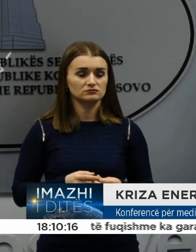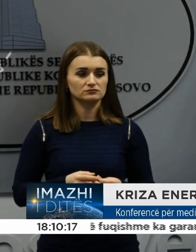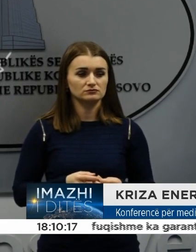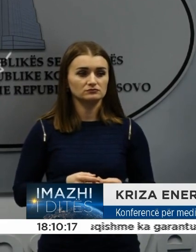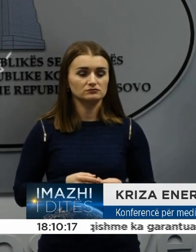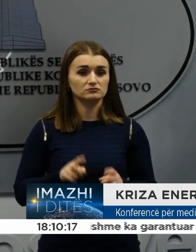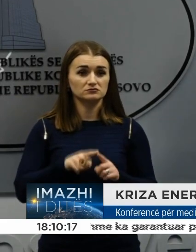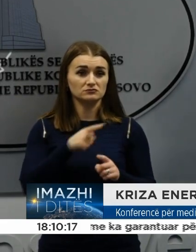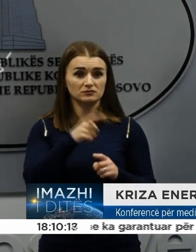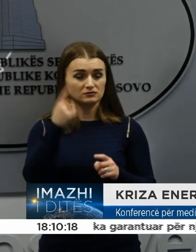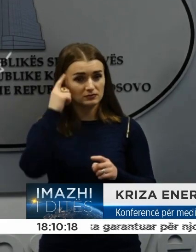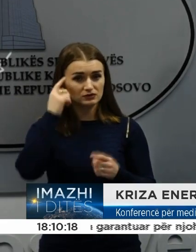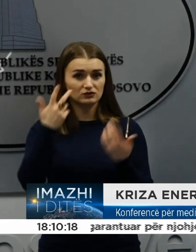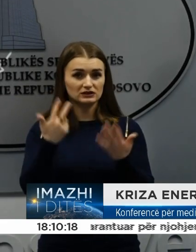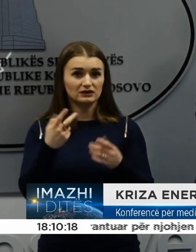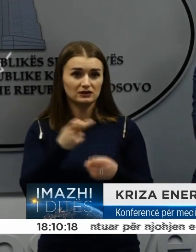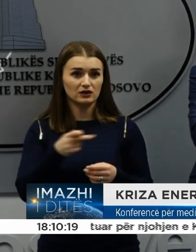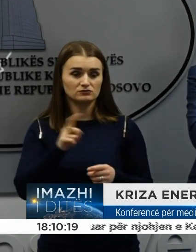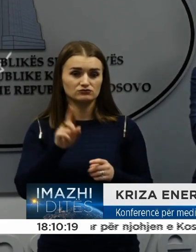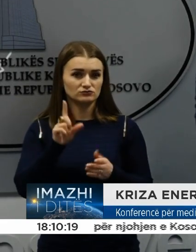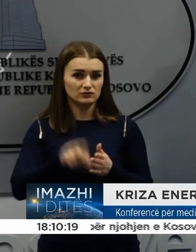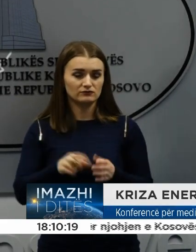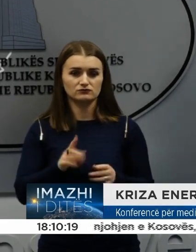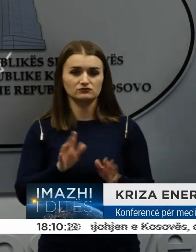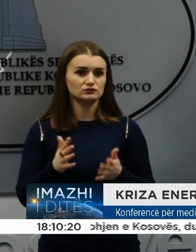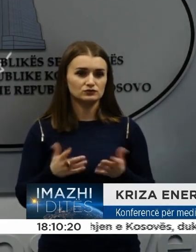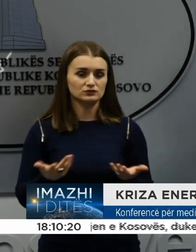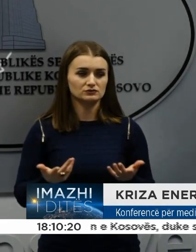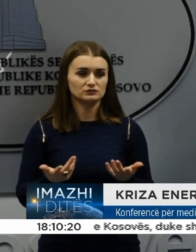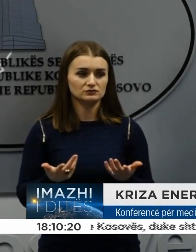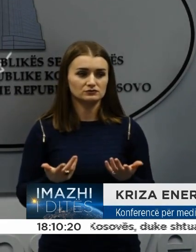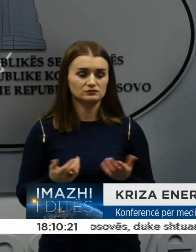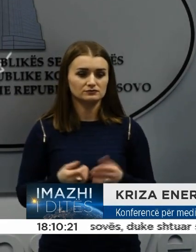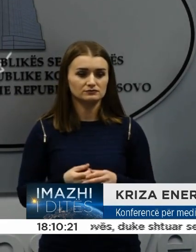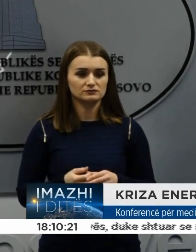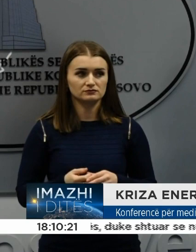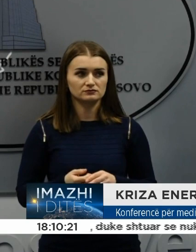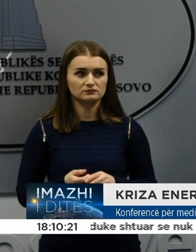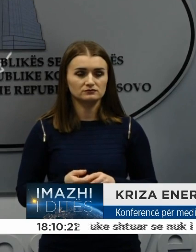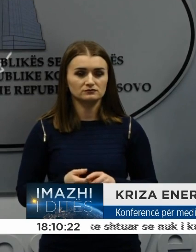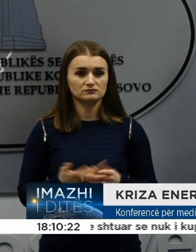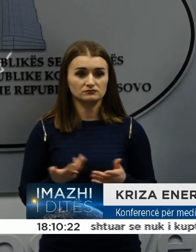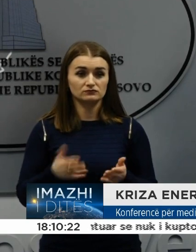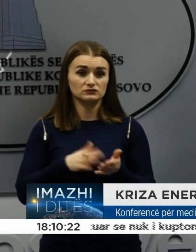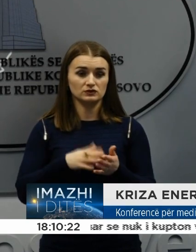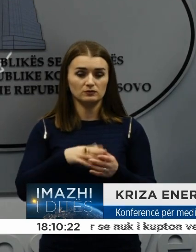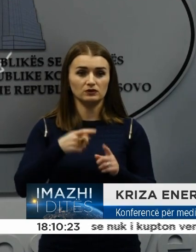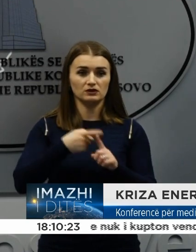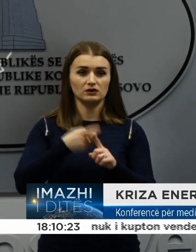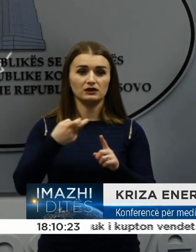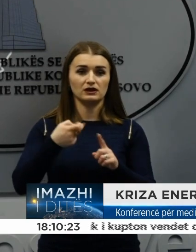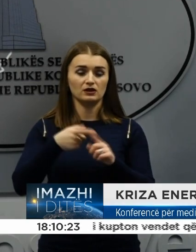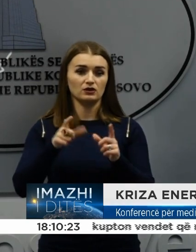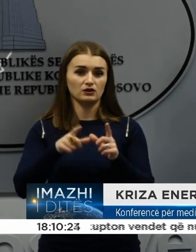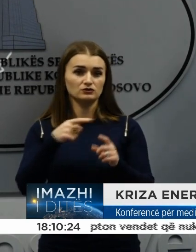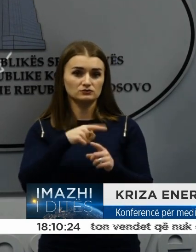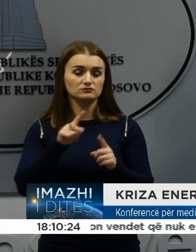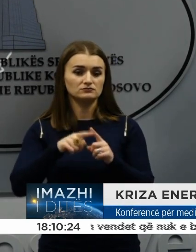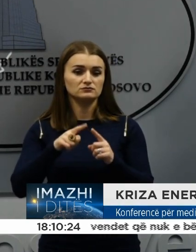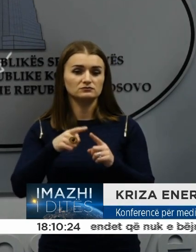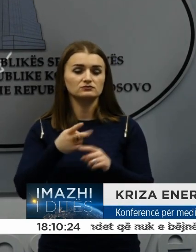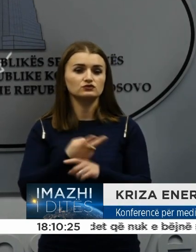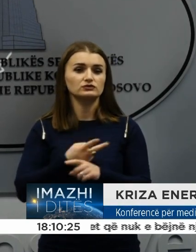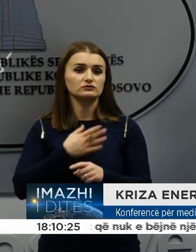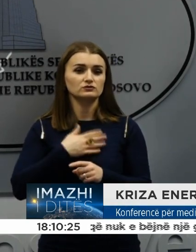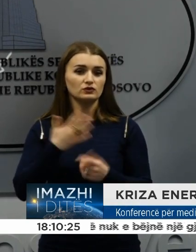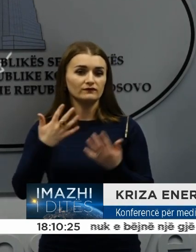Ajo që është kombinimi, është çmimi i prodhimit, çmimi cilën e shet Kekun nga prodhimi vendor, edhe nga pjesa importit që mund të zbut